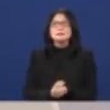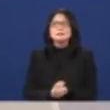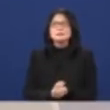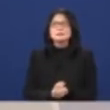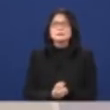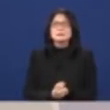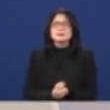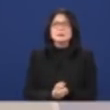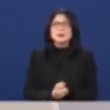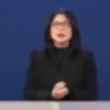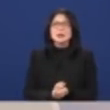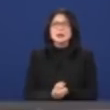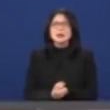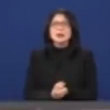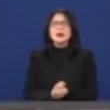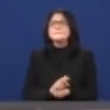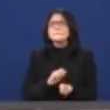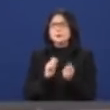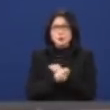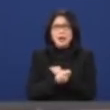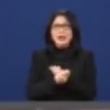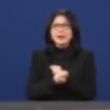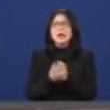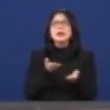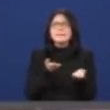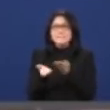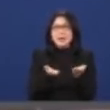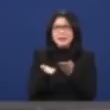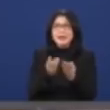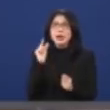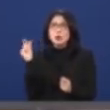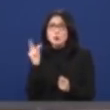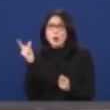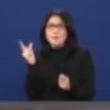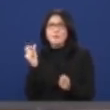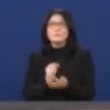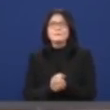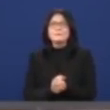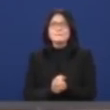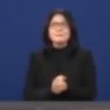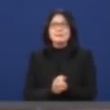diperlukan reformasi dalam pelayanan publik lewat